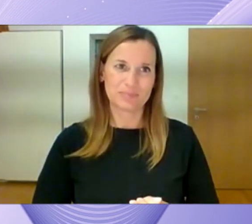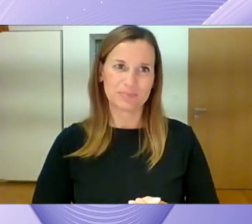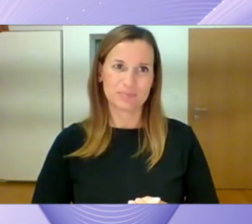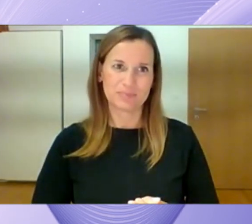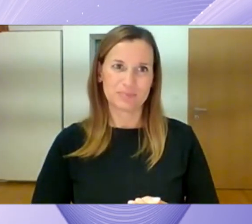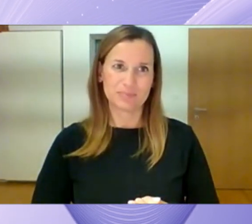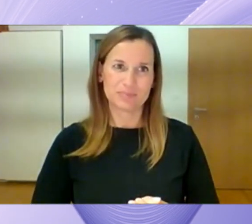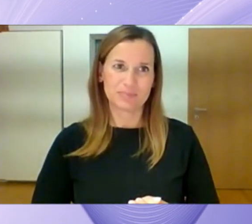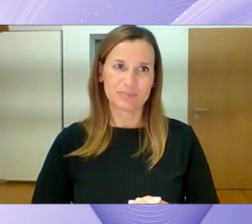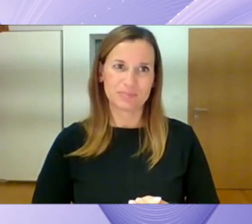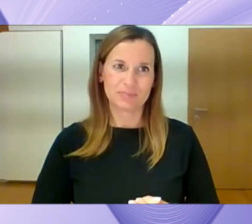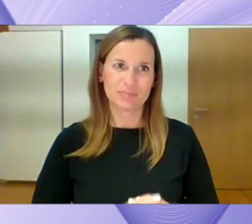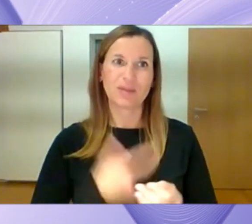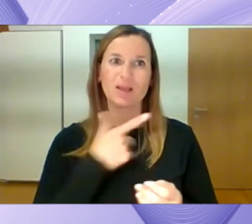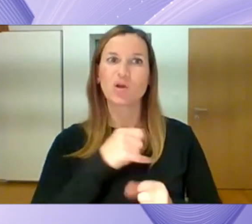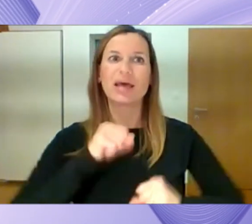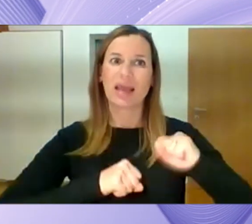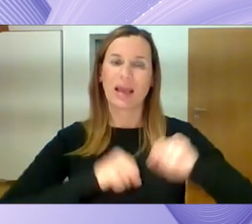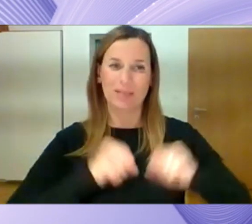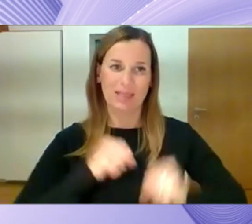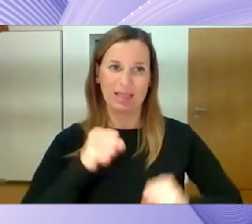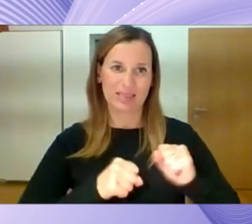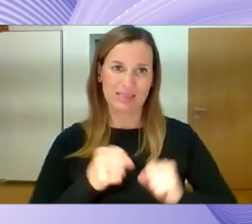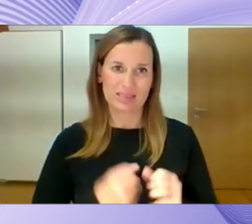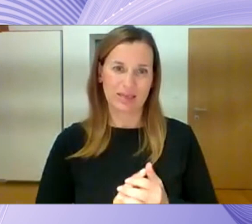kar govorim zdaj, se pravi o rehabilitaciji.